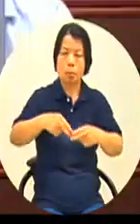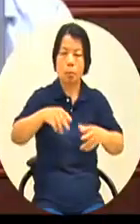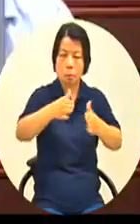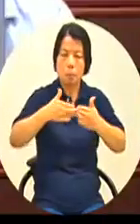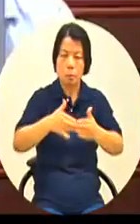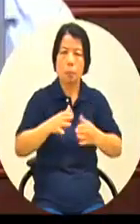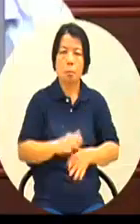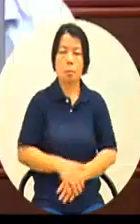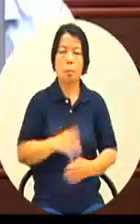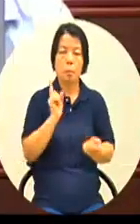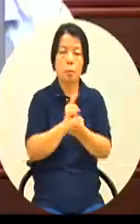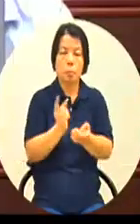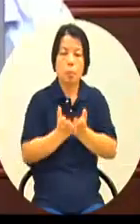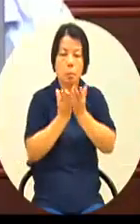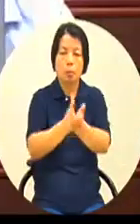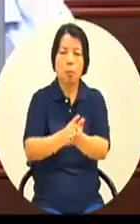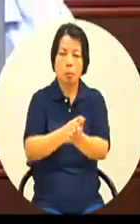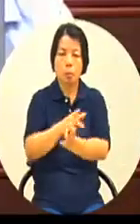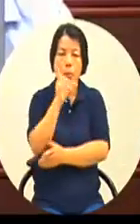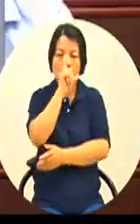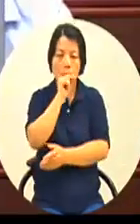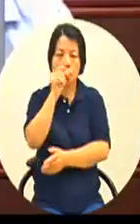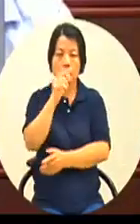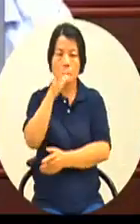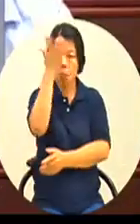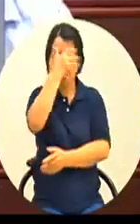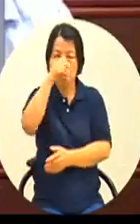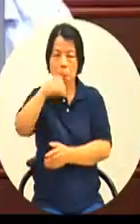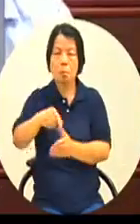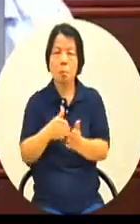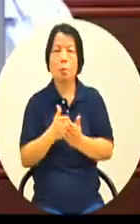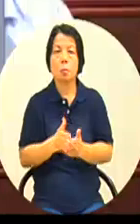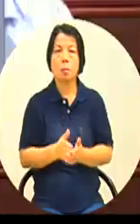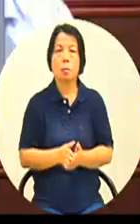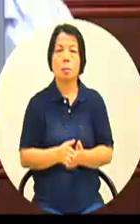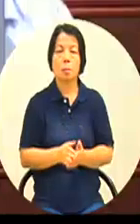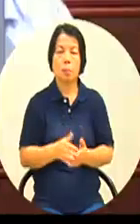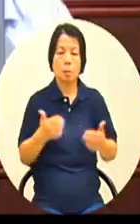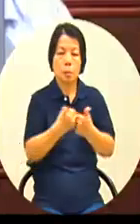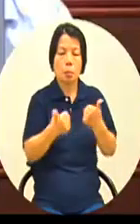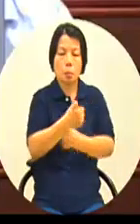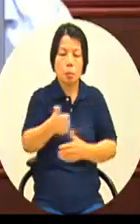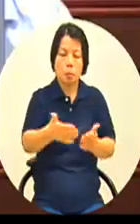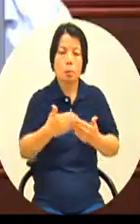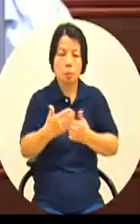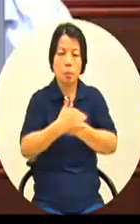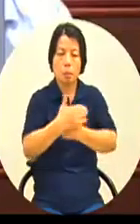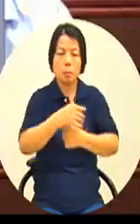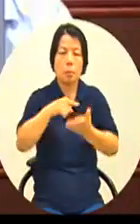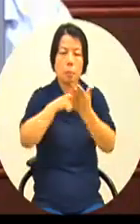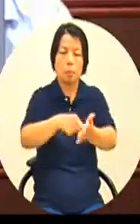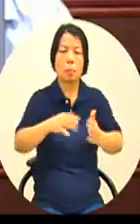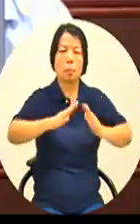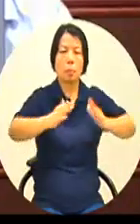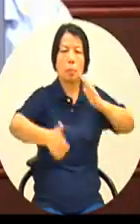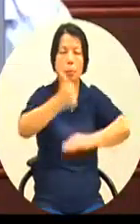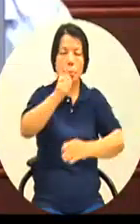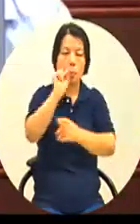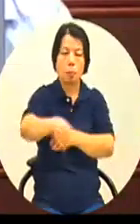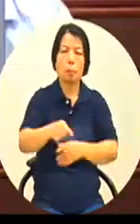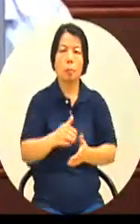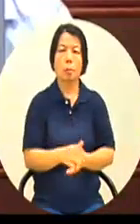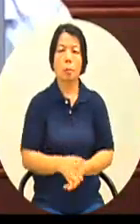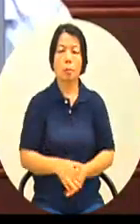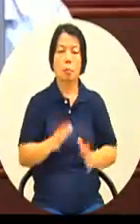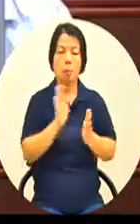对于船舶老旧的部分，我们也很感谢李议员的协助争取。那市长也承诺，我们要